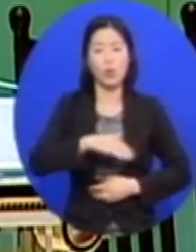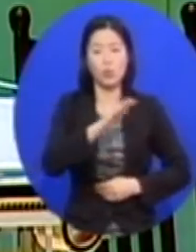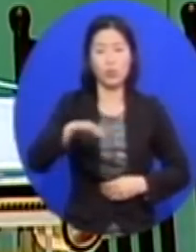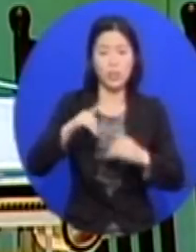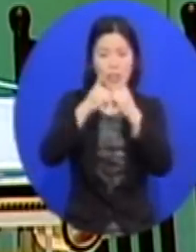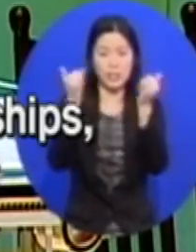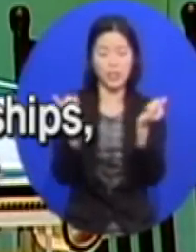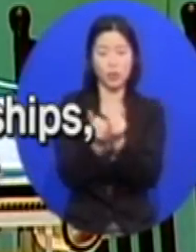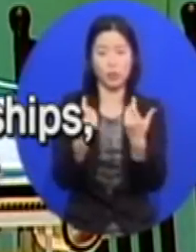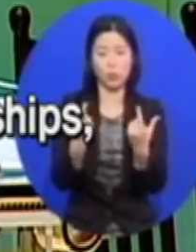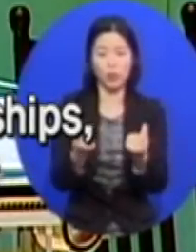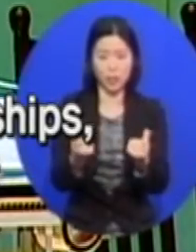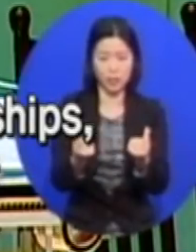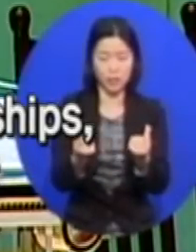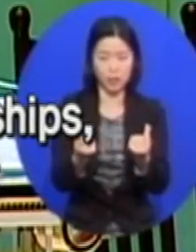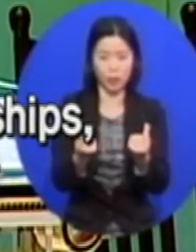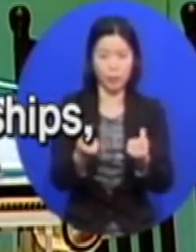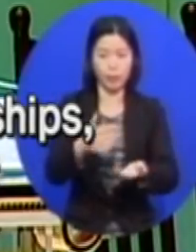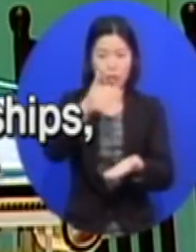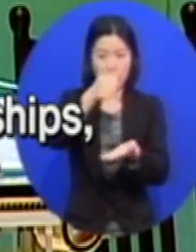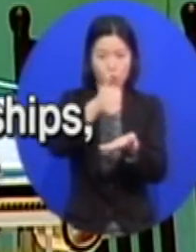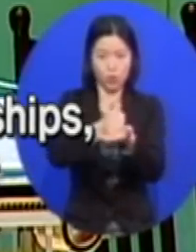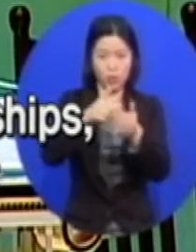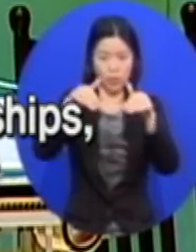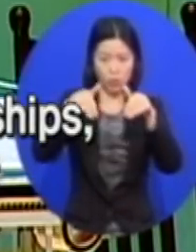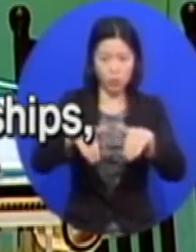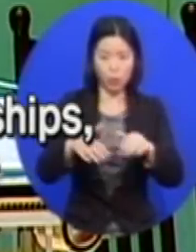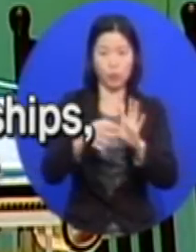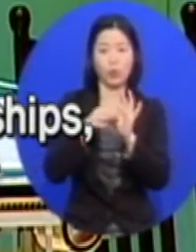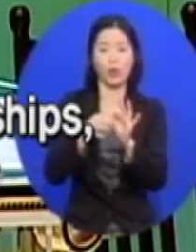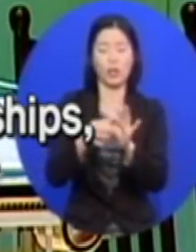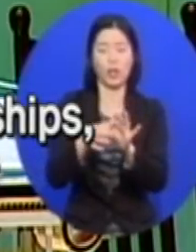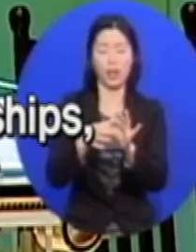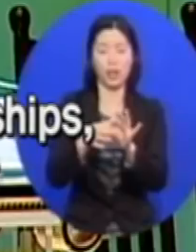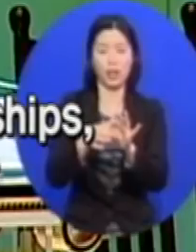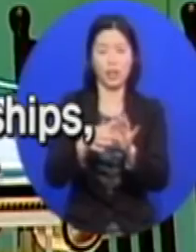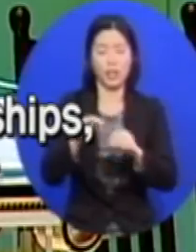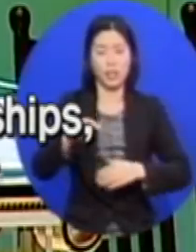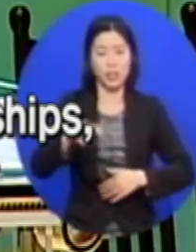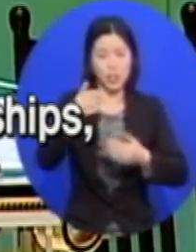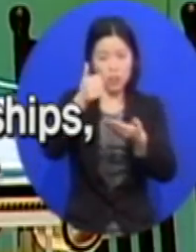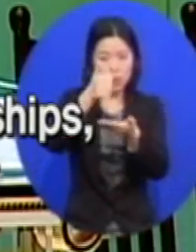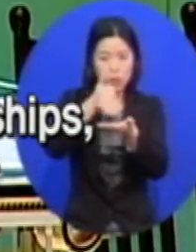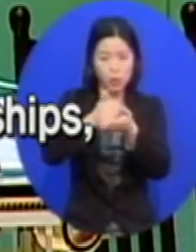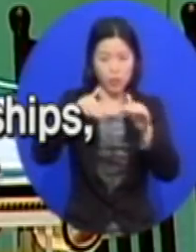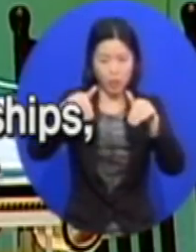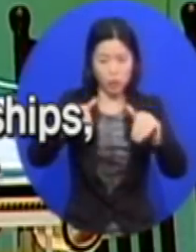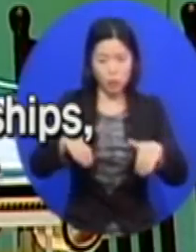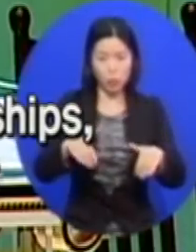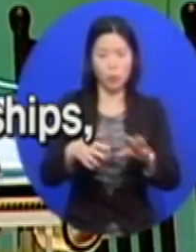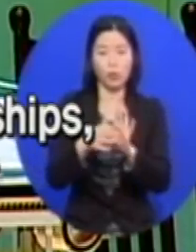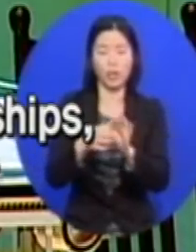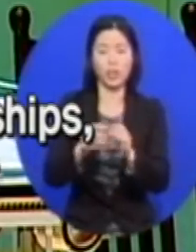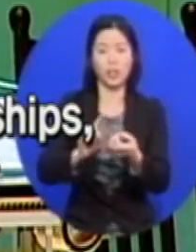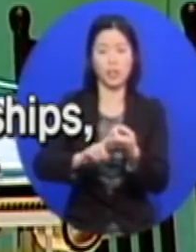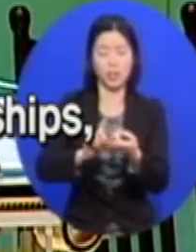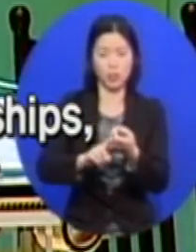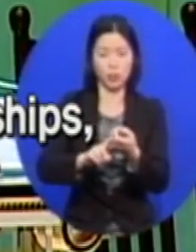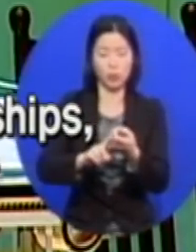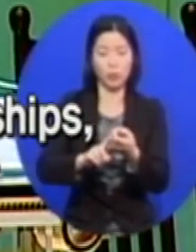그랬어요 주인과 좋은 관계 2 주인과 좋은 관계에 대해서도 역시